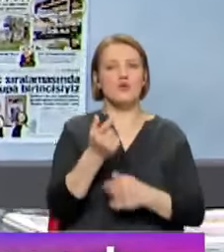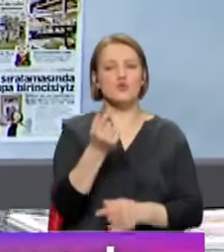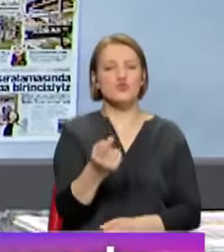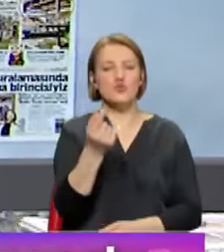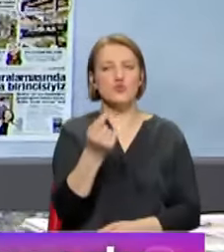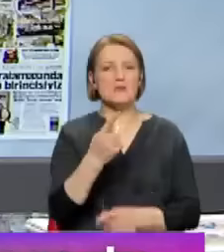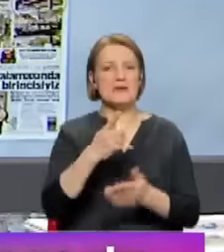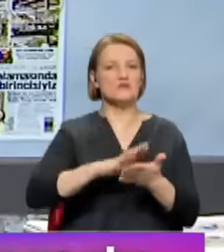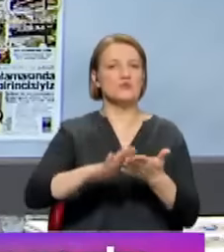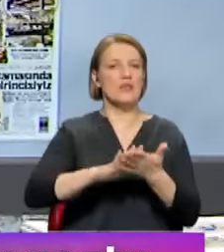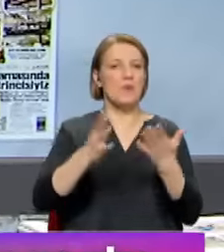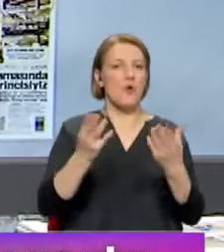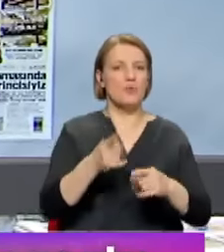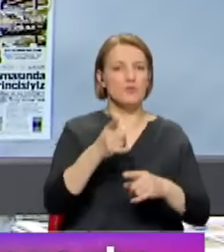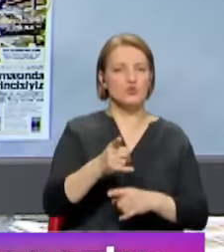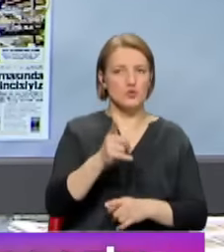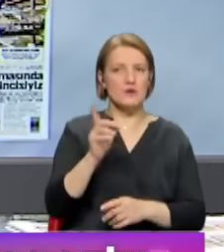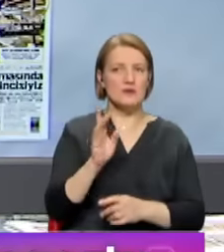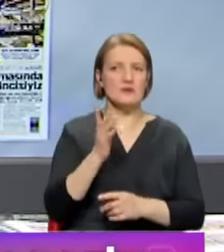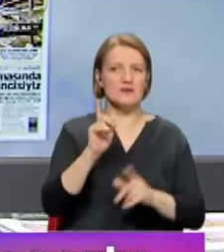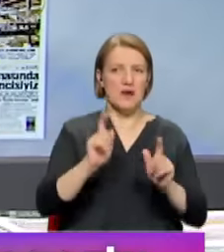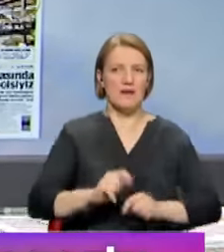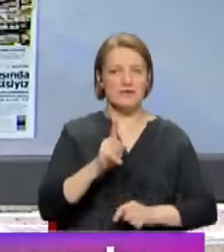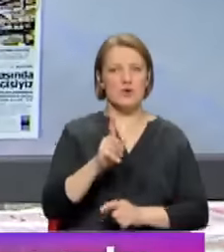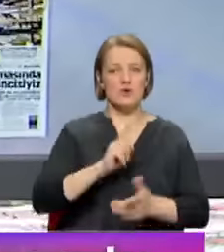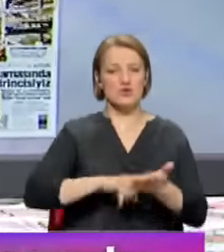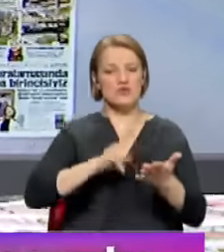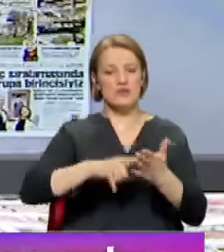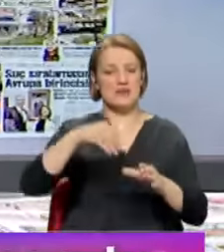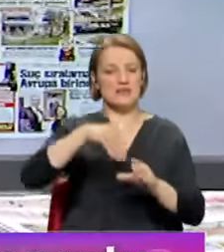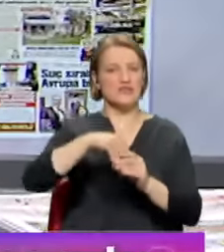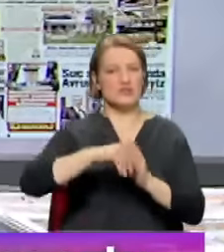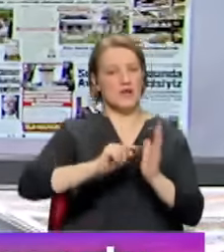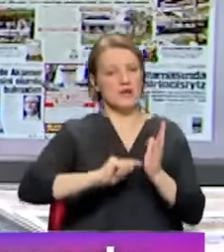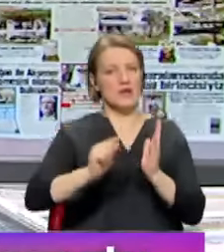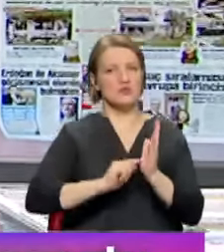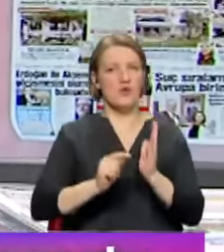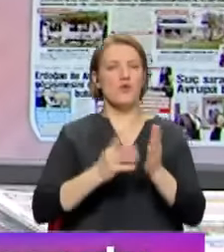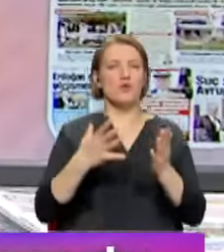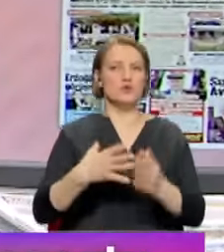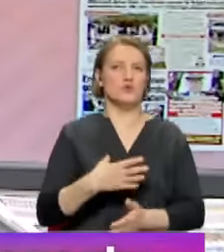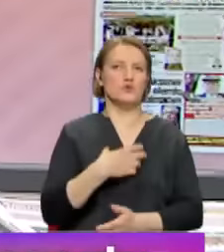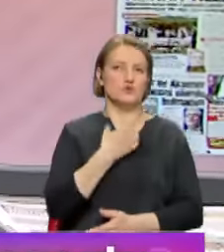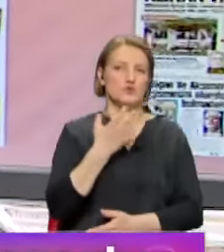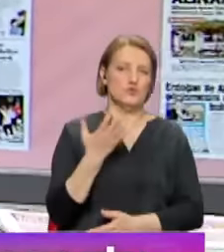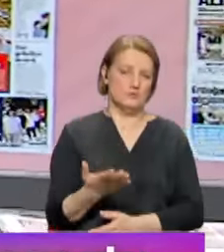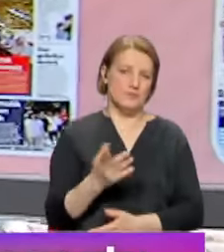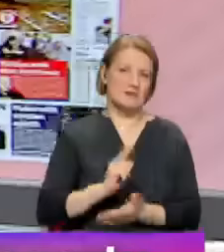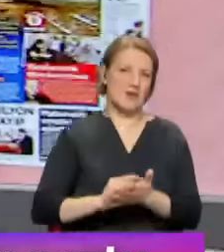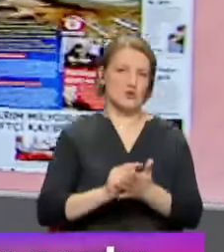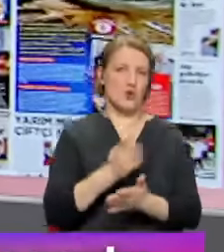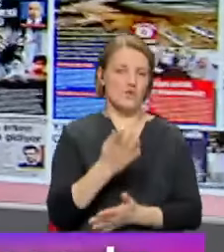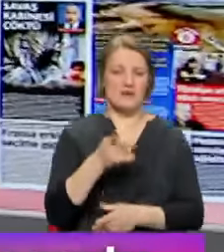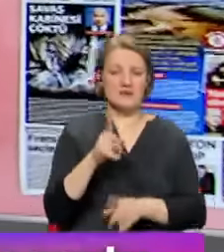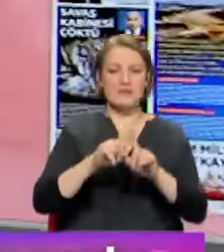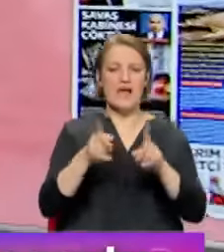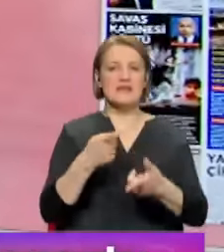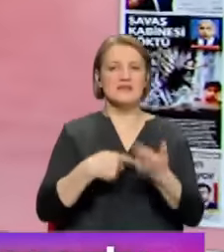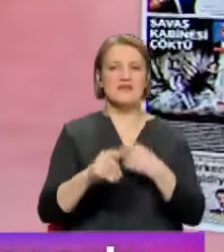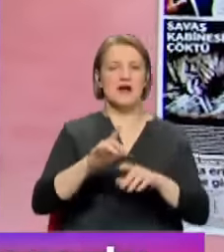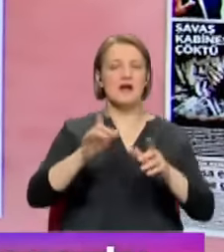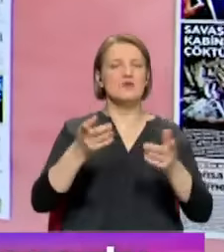yazılıyor. Bir düzenleme olursa bunu da yansıtırız diye o sözleşmelerin içinde yer alıyor. Maalesef yer alıyor ve şimdi de esnaf